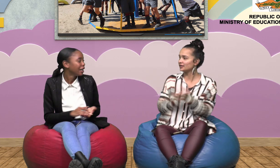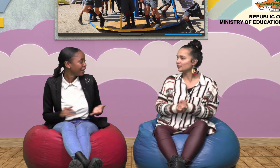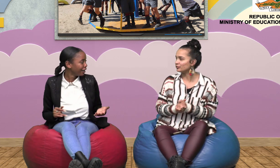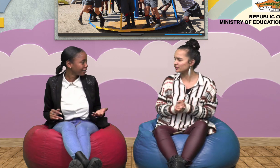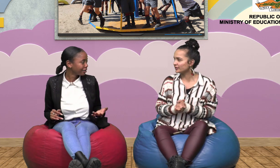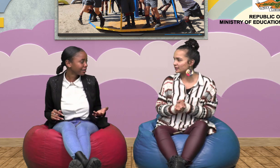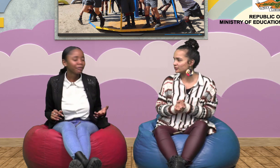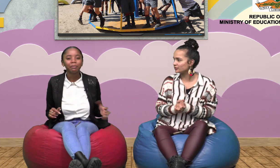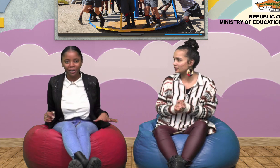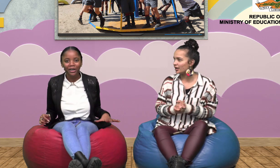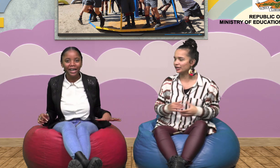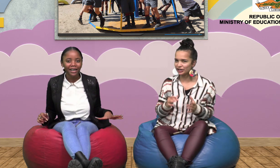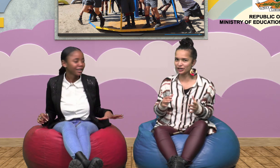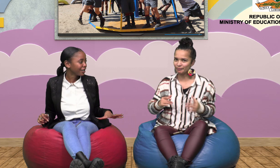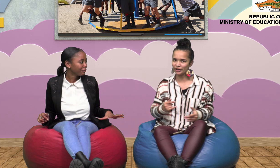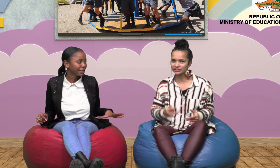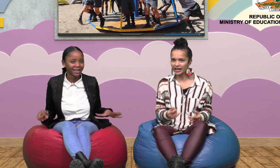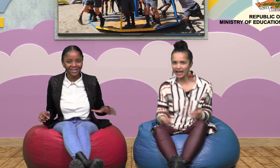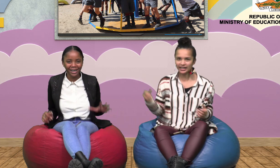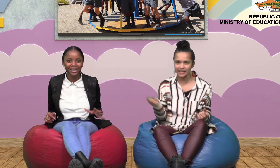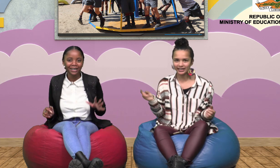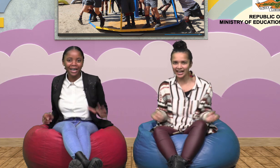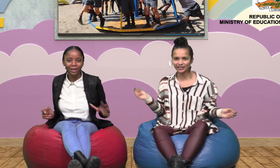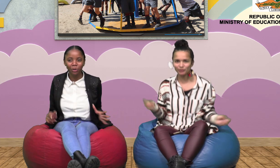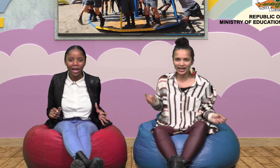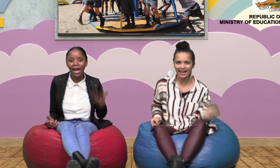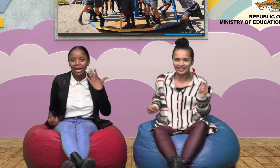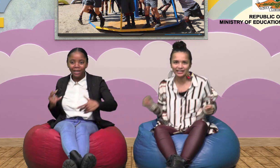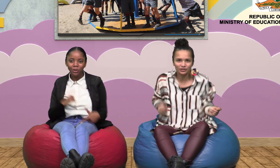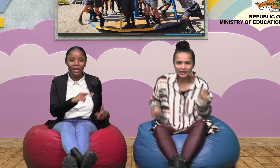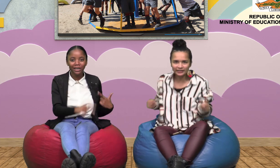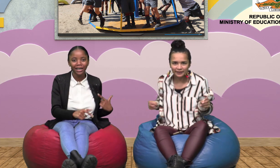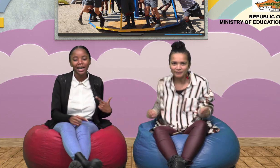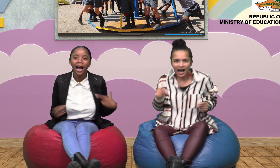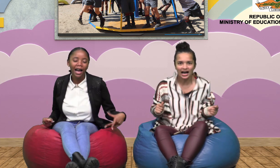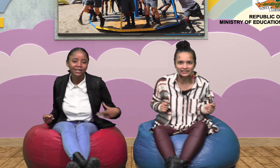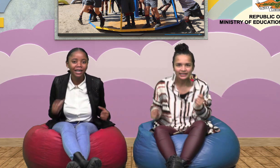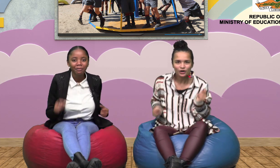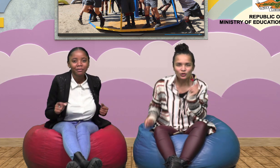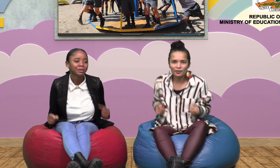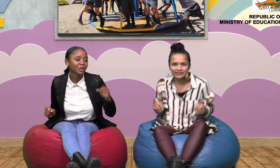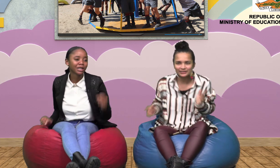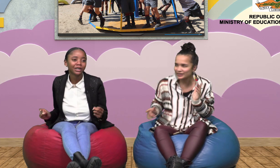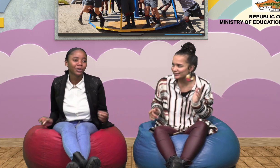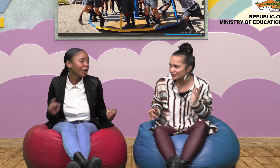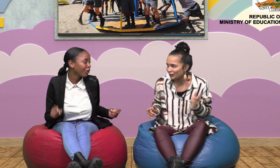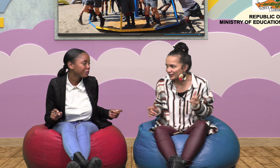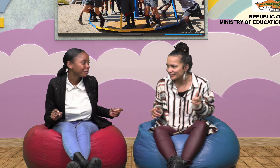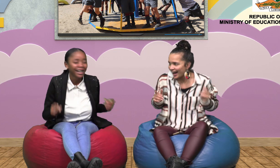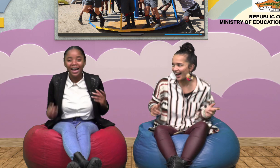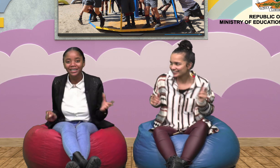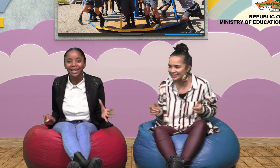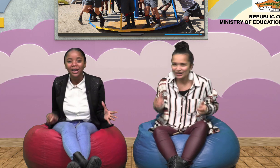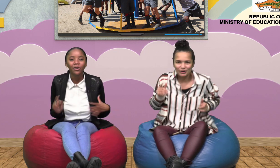geword? En ons het vinnig doen. Remix. En 1, en 2, en 1, 2, 3. Hasie, hoekom is jou stert so